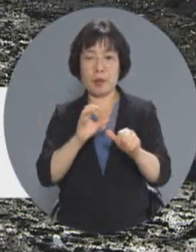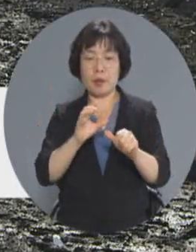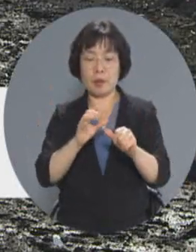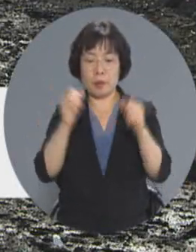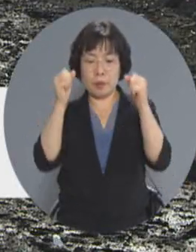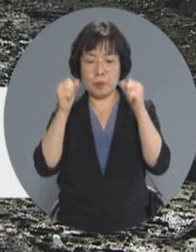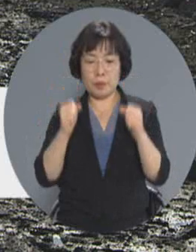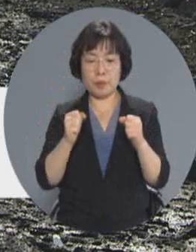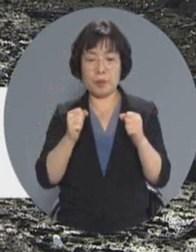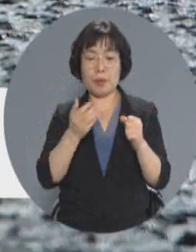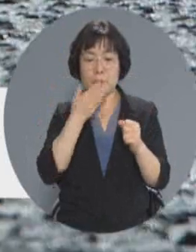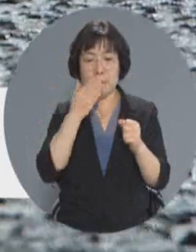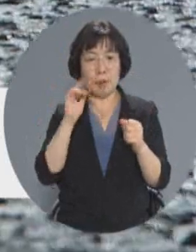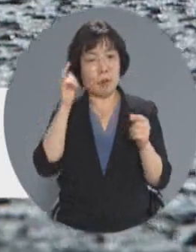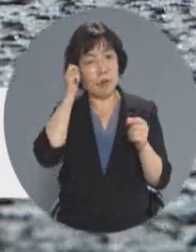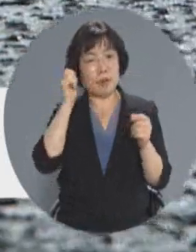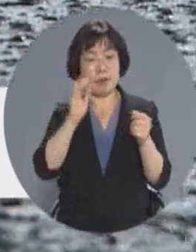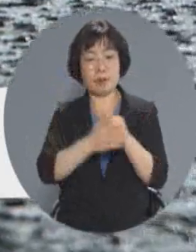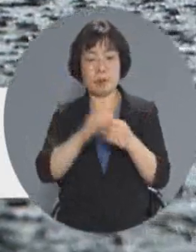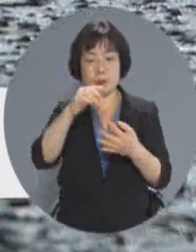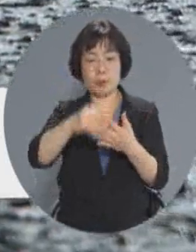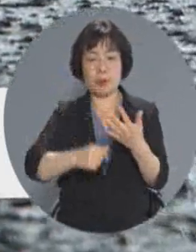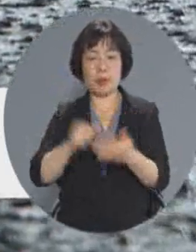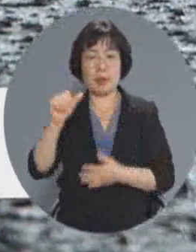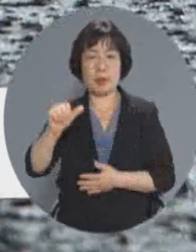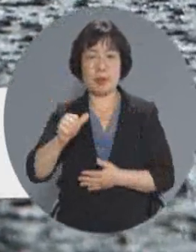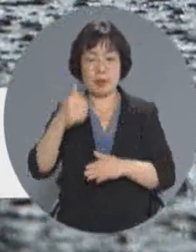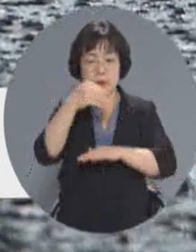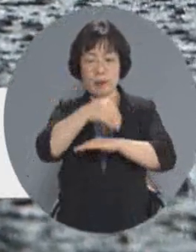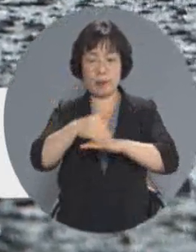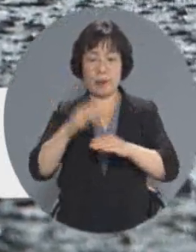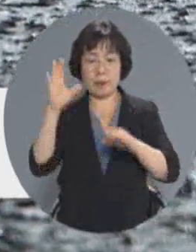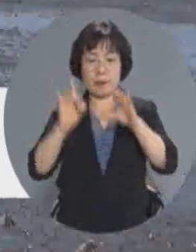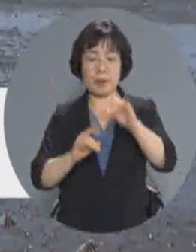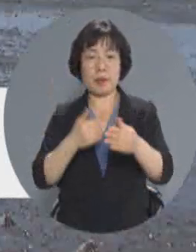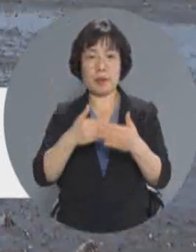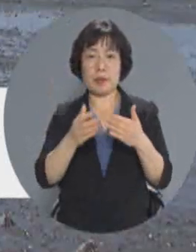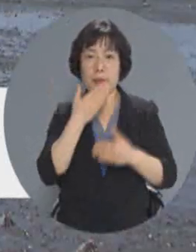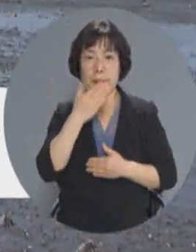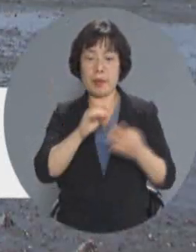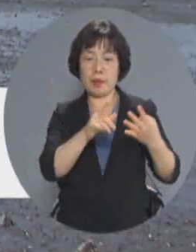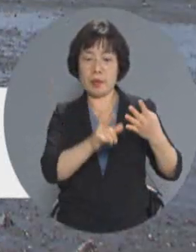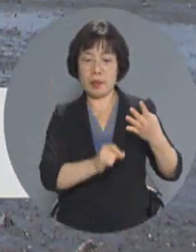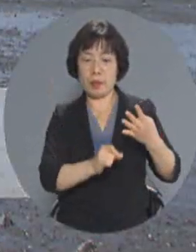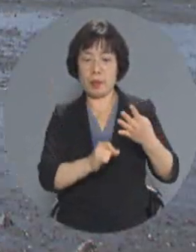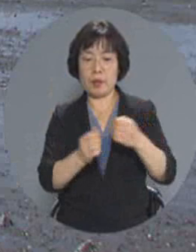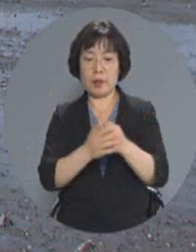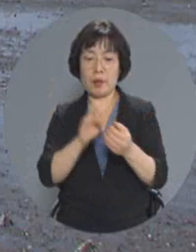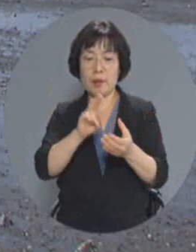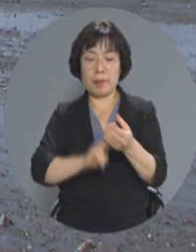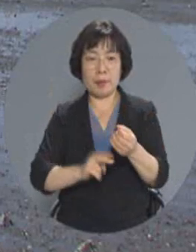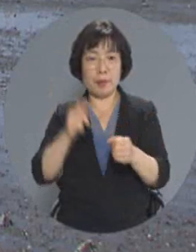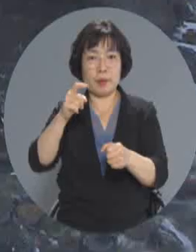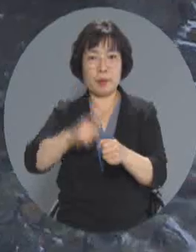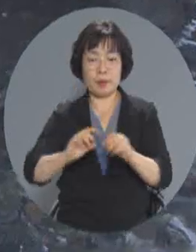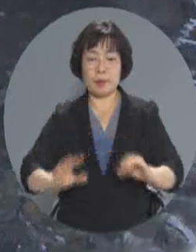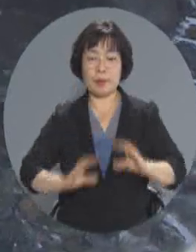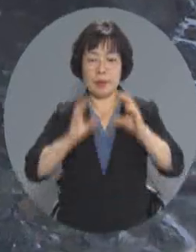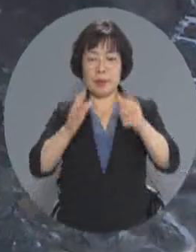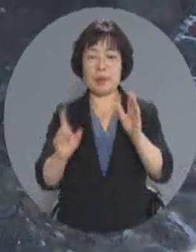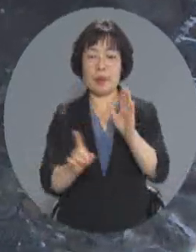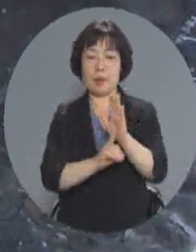체류형 관광상품 등 5건을 기획하고 갯벌 체험이 가능한 4월부터 본격 판매하기 위해 글로벌